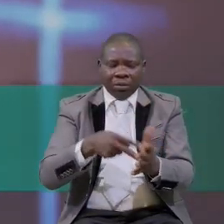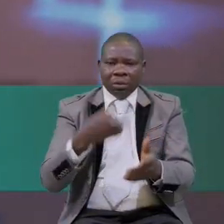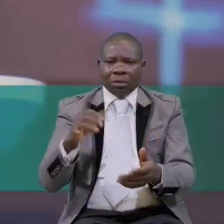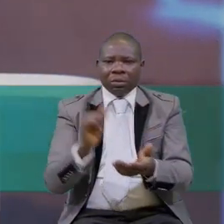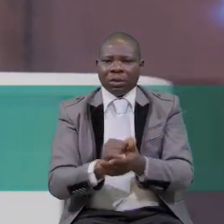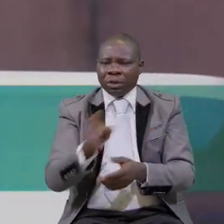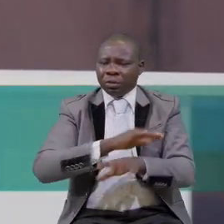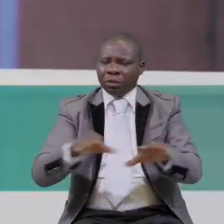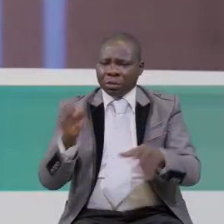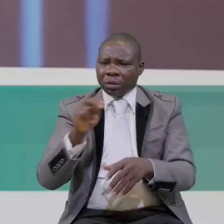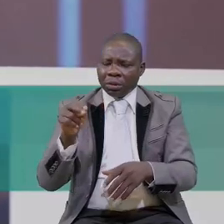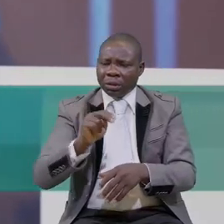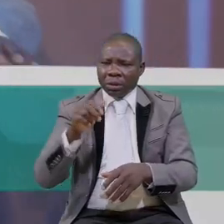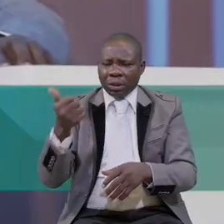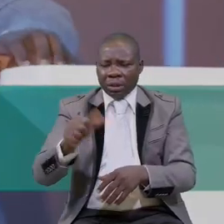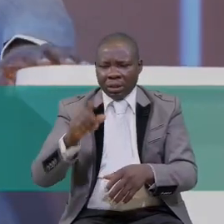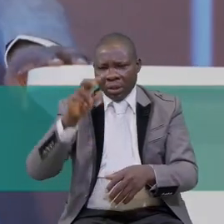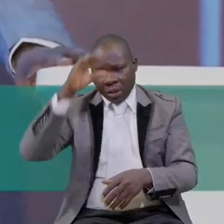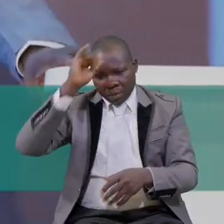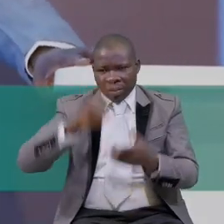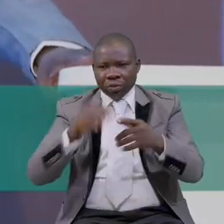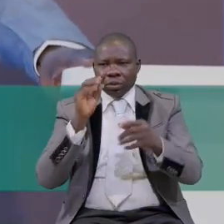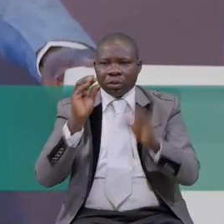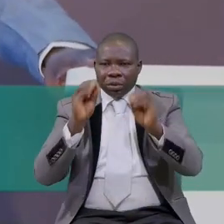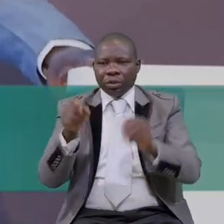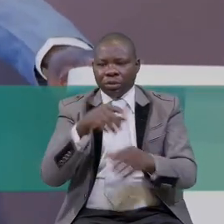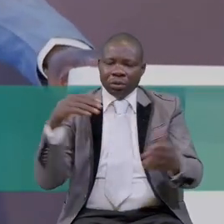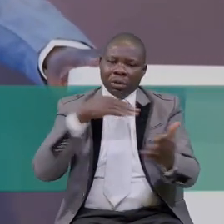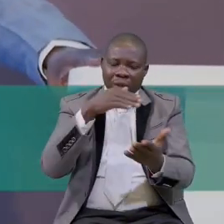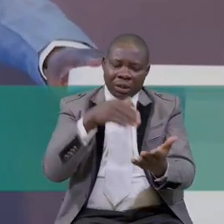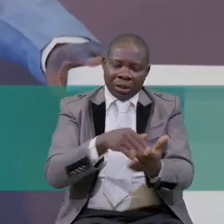Vous n'avez pas besoin qu'on vous enseigne encore